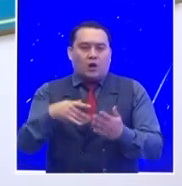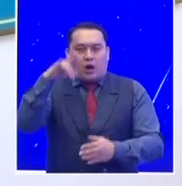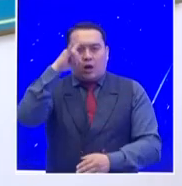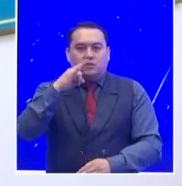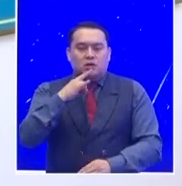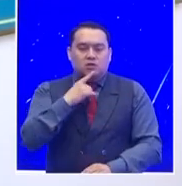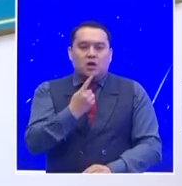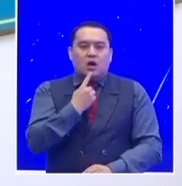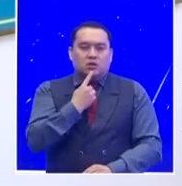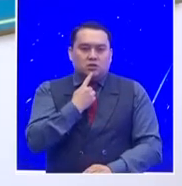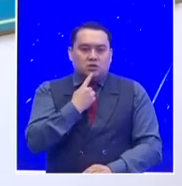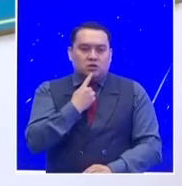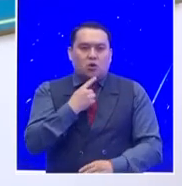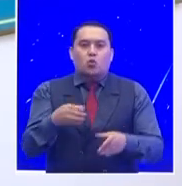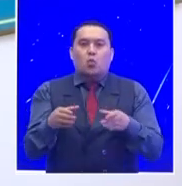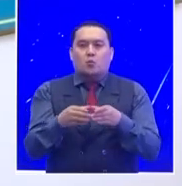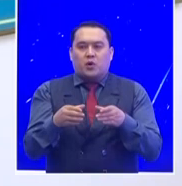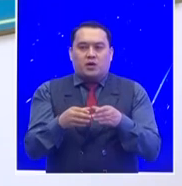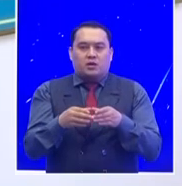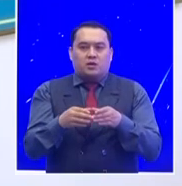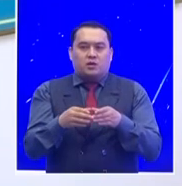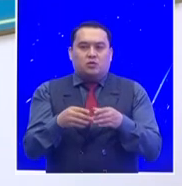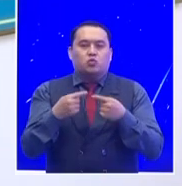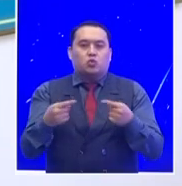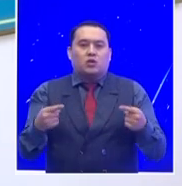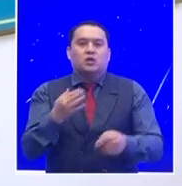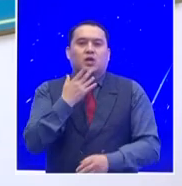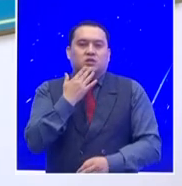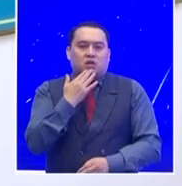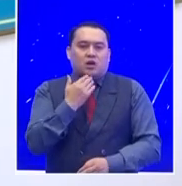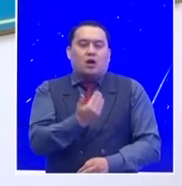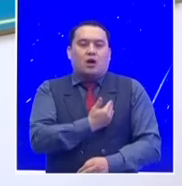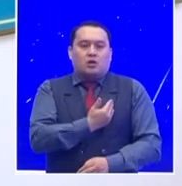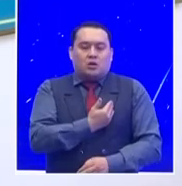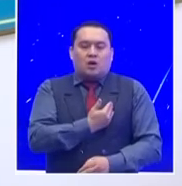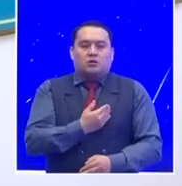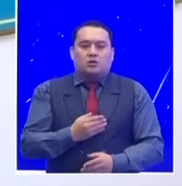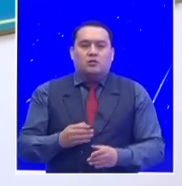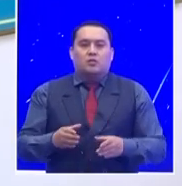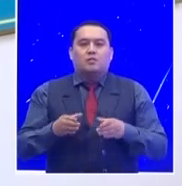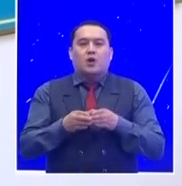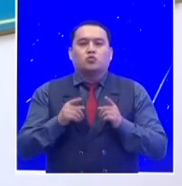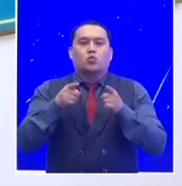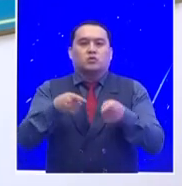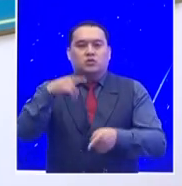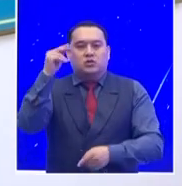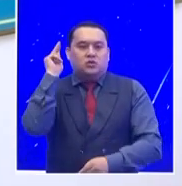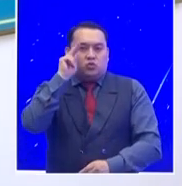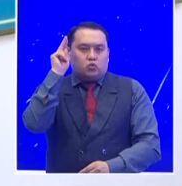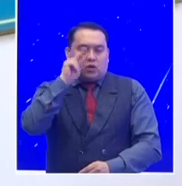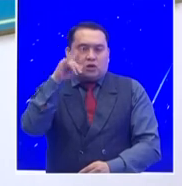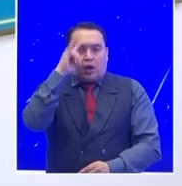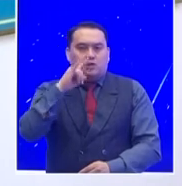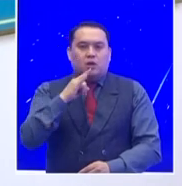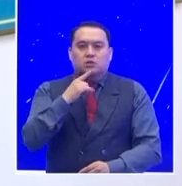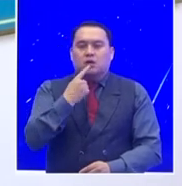казахский язык, на казахские группы. Даже другие национальности, они стараются изучать казахский язык, они